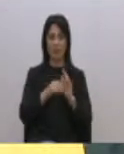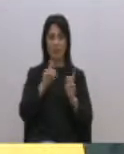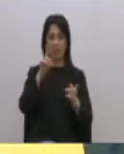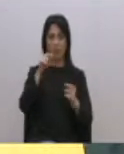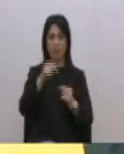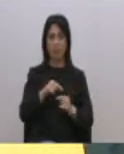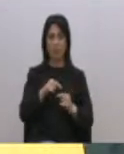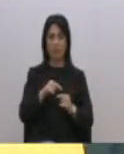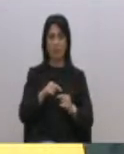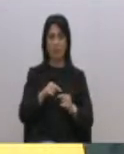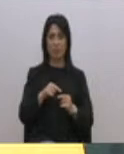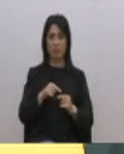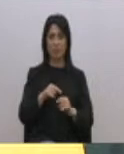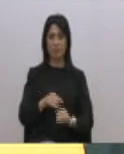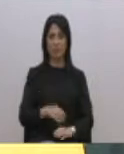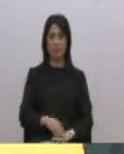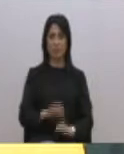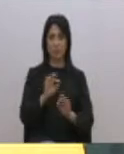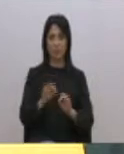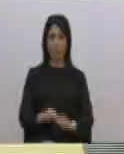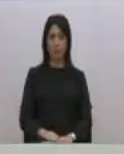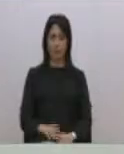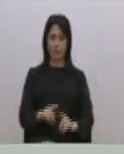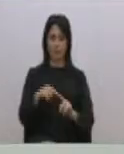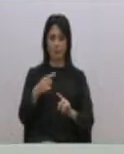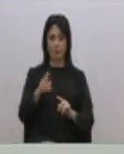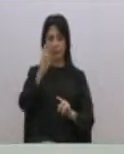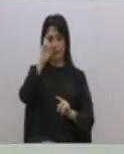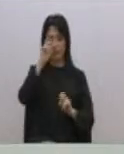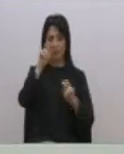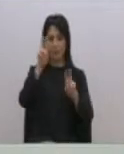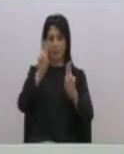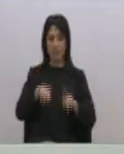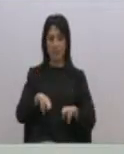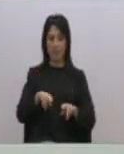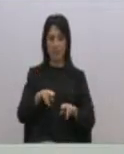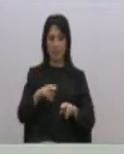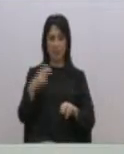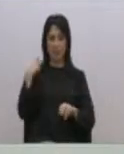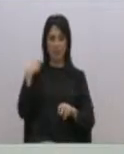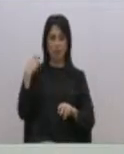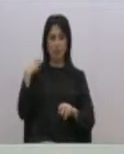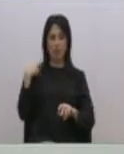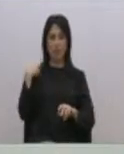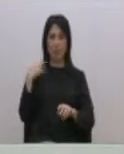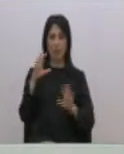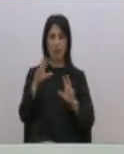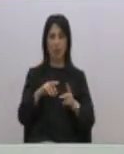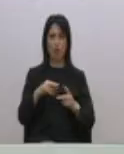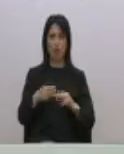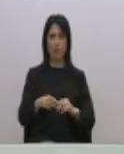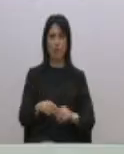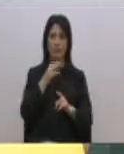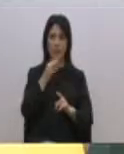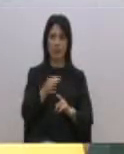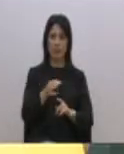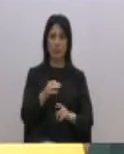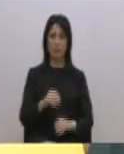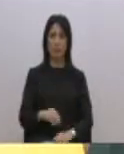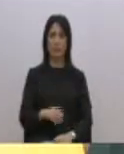შესაბამისი პროექტი. მადლობა, კითხვა სპეციალური წოდებების შესახებ განაცხადება. Კი ბატონო,